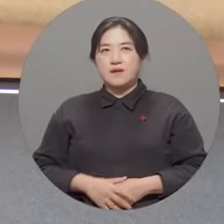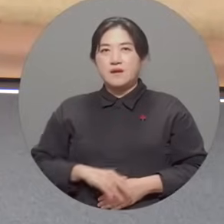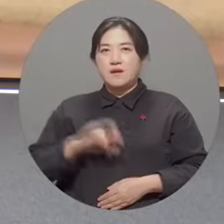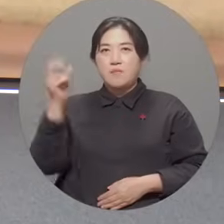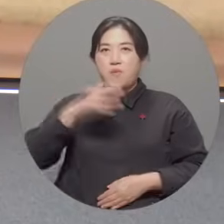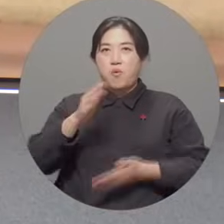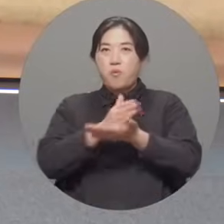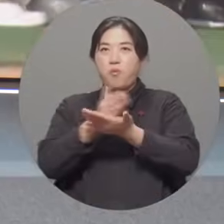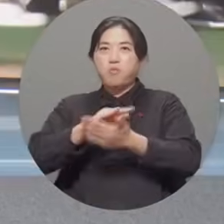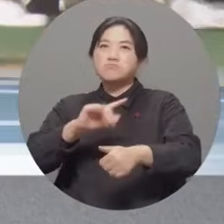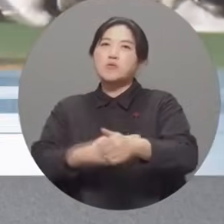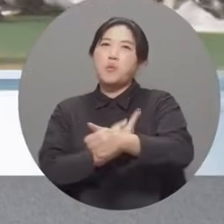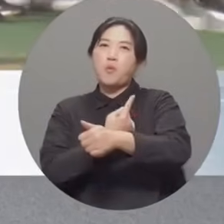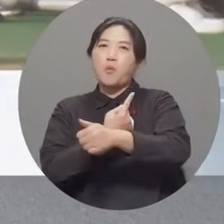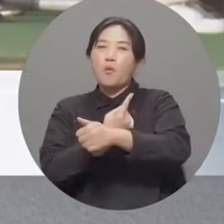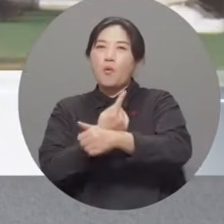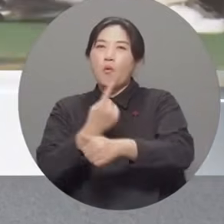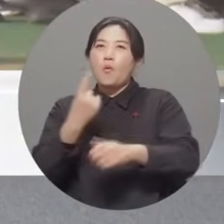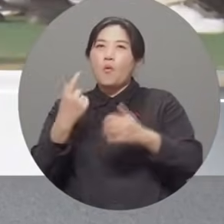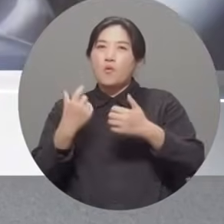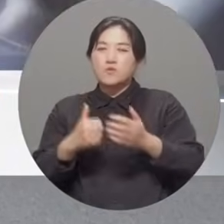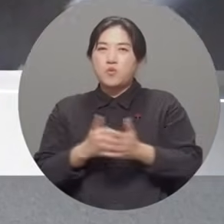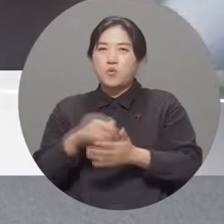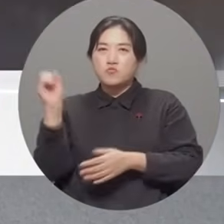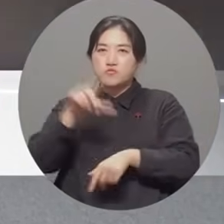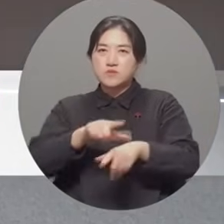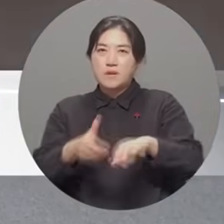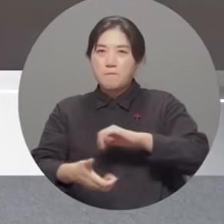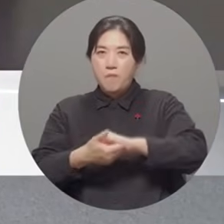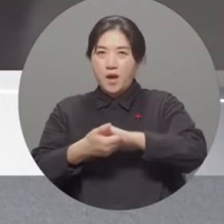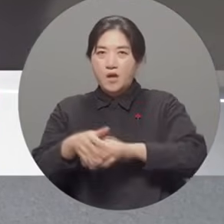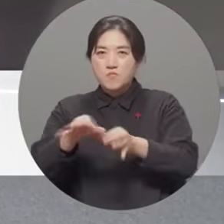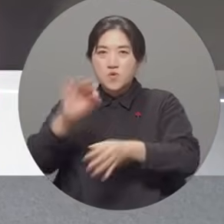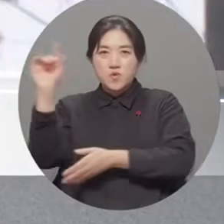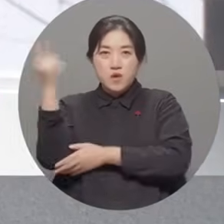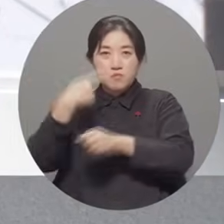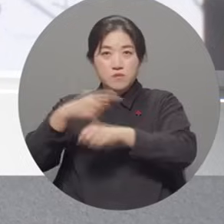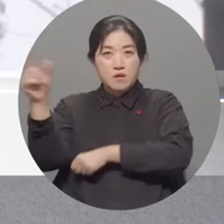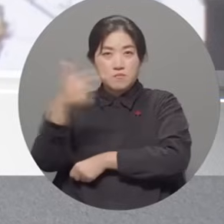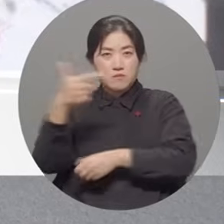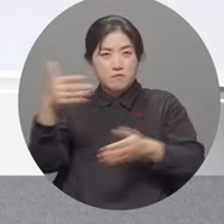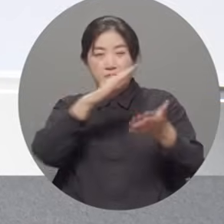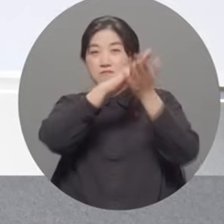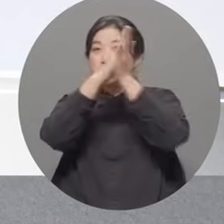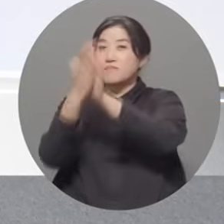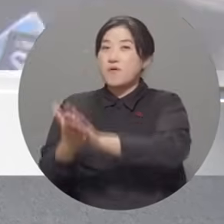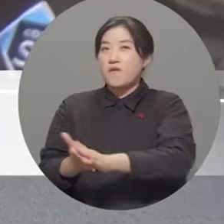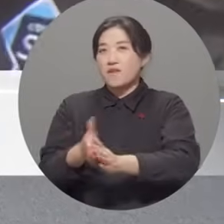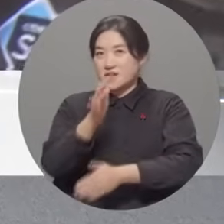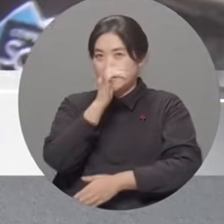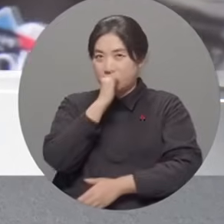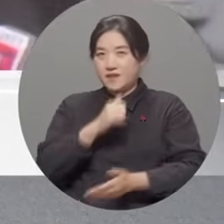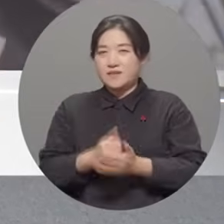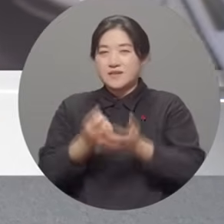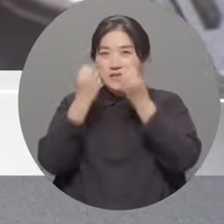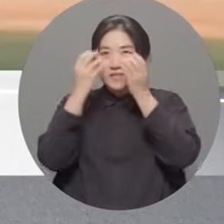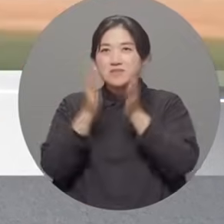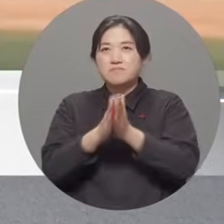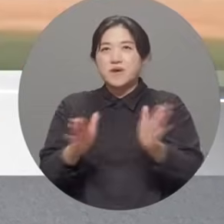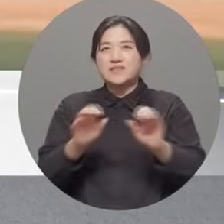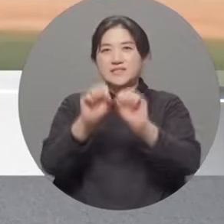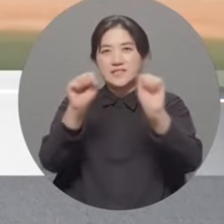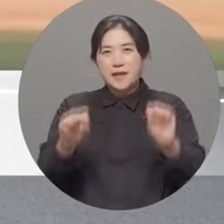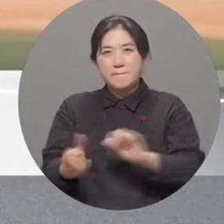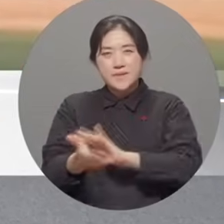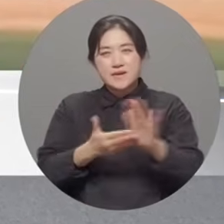볼판 정이 자동으로 이루어지고 또 투구 시간이 제한되는 등 프로야구엔 내년부터 큰 변화가 찾아오는데요. 새로 도입되는